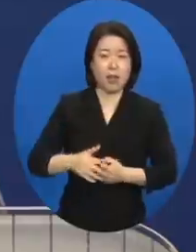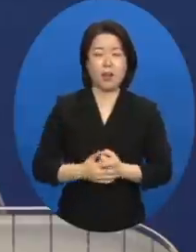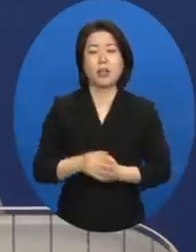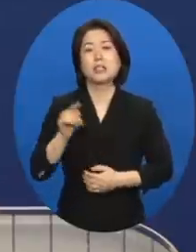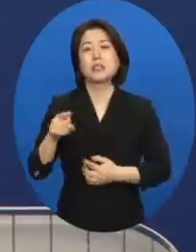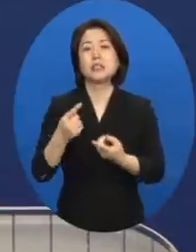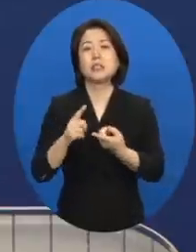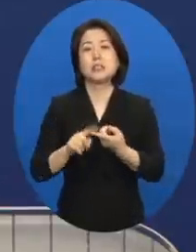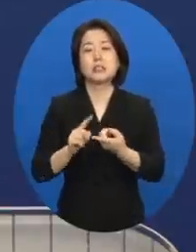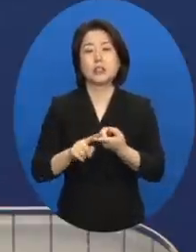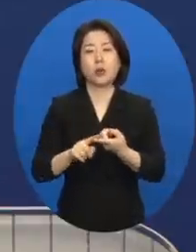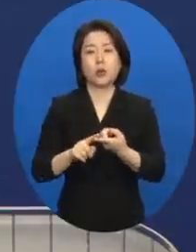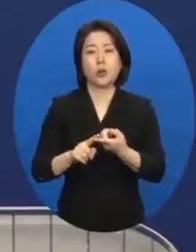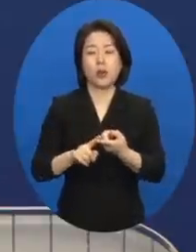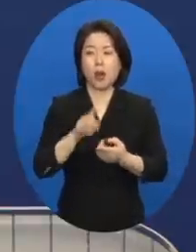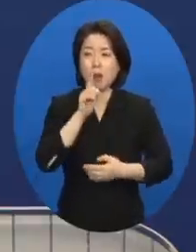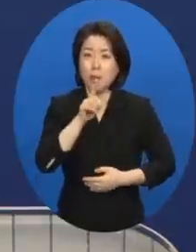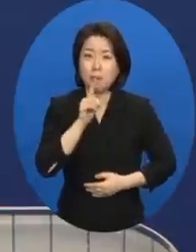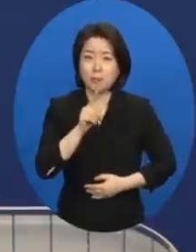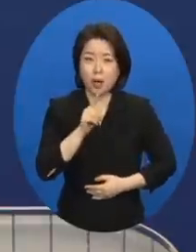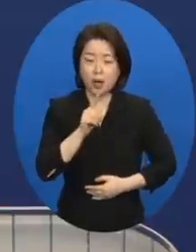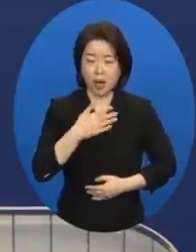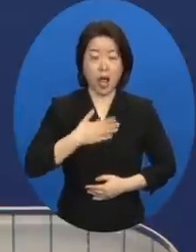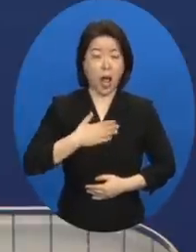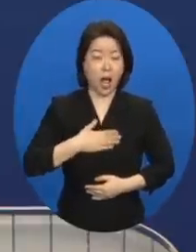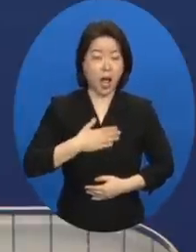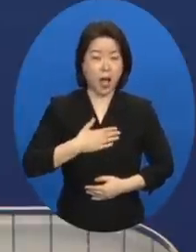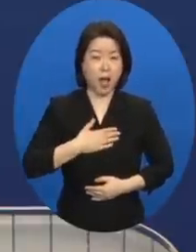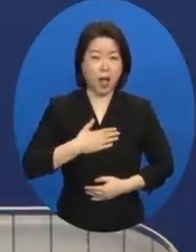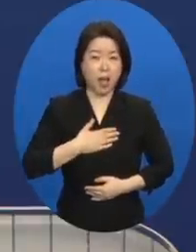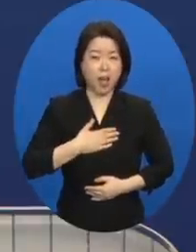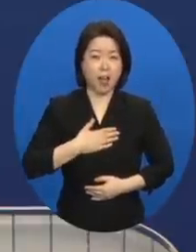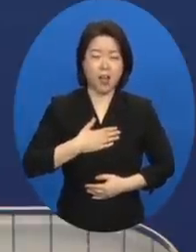라고 얘기하는 걸 알고